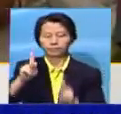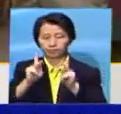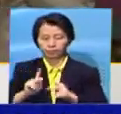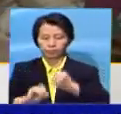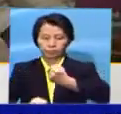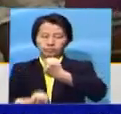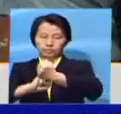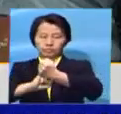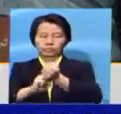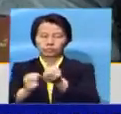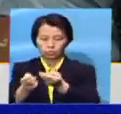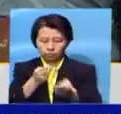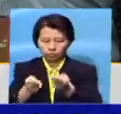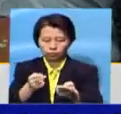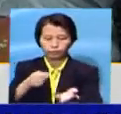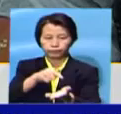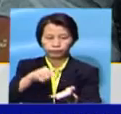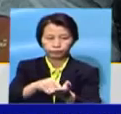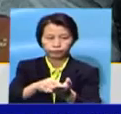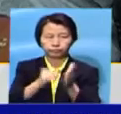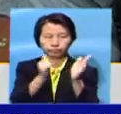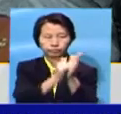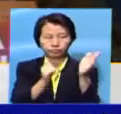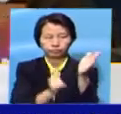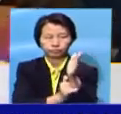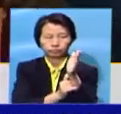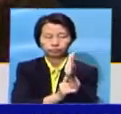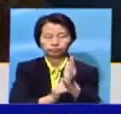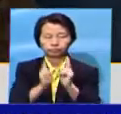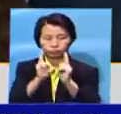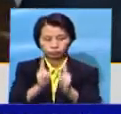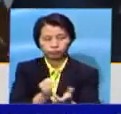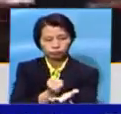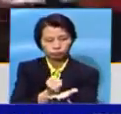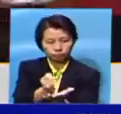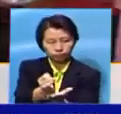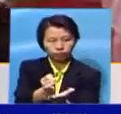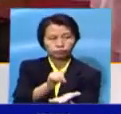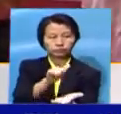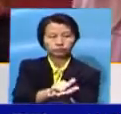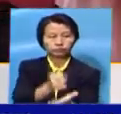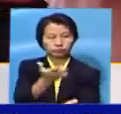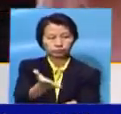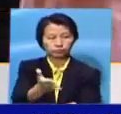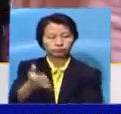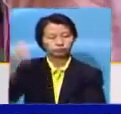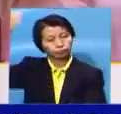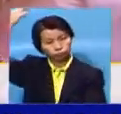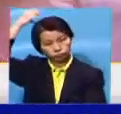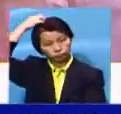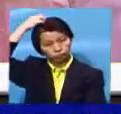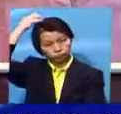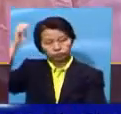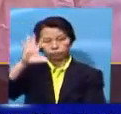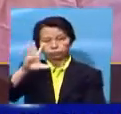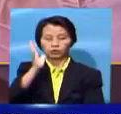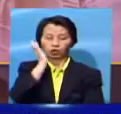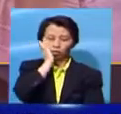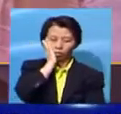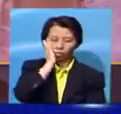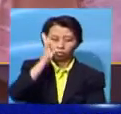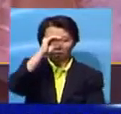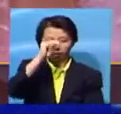menyokong usaha yang dijalankan Yayasan warisan Umah Ikhlas itu di Selangor lima Qi dan lima